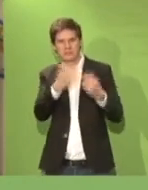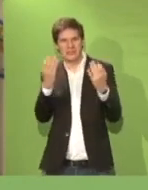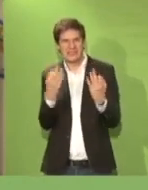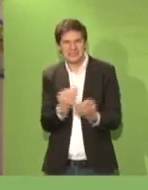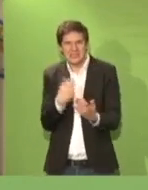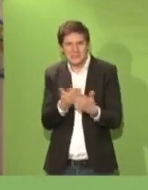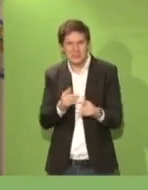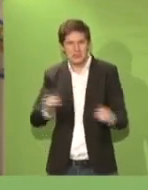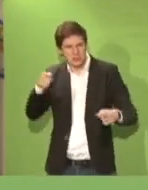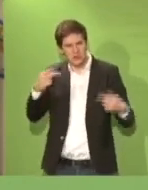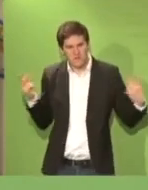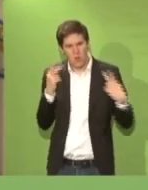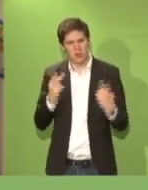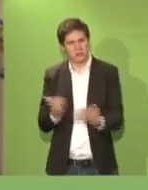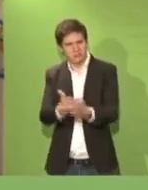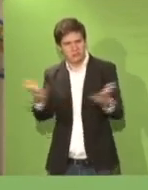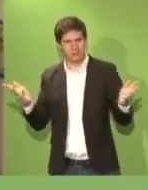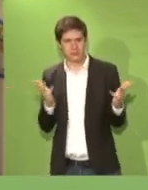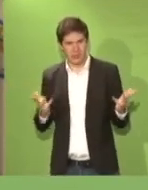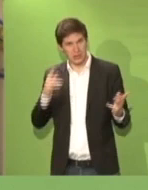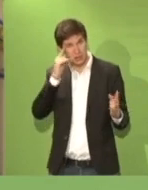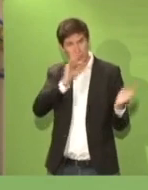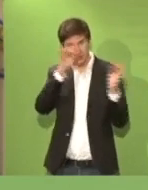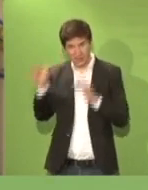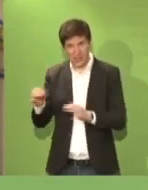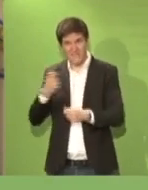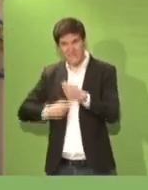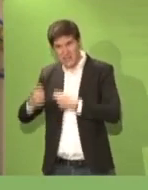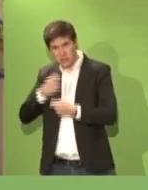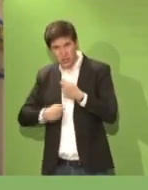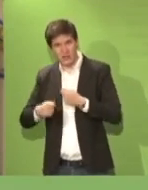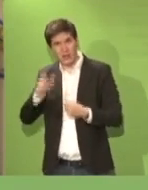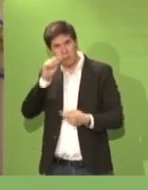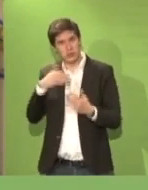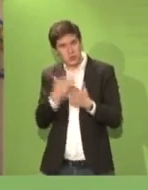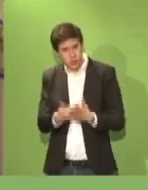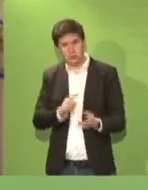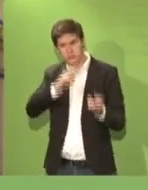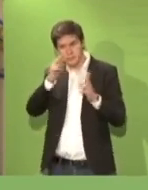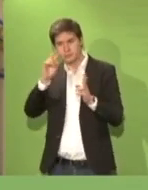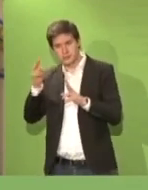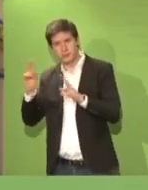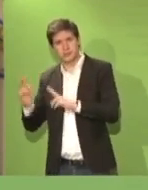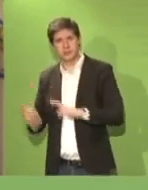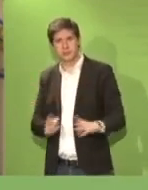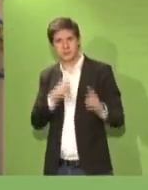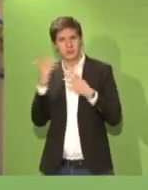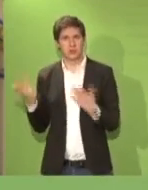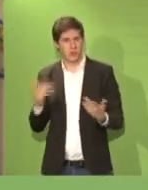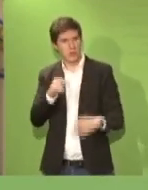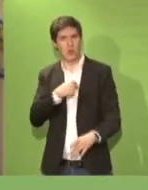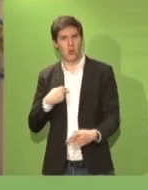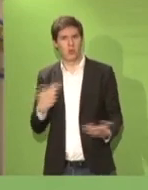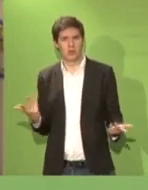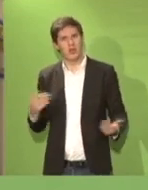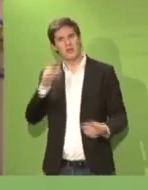unendliche Vielfalt. Auf die Wirtschaft übertragen bedeutet das, dass Cradle-to-Cradle-Produkte und ihre Komponenten zum einen wieder